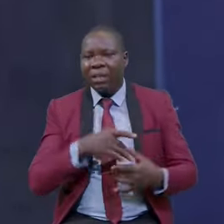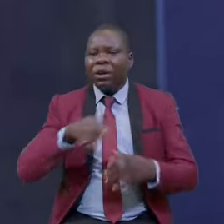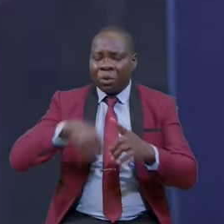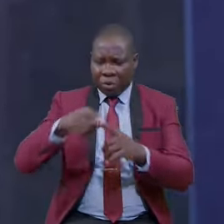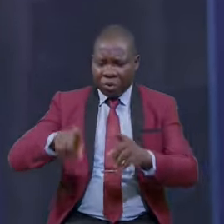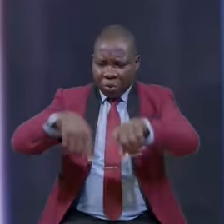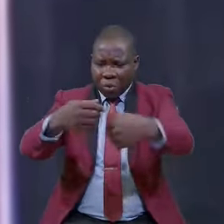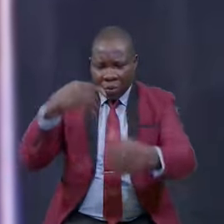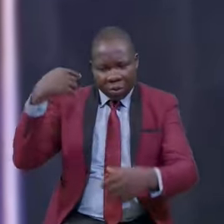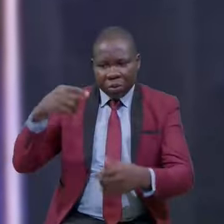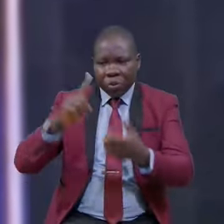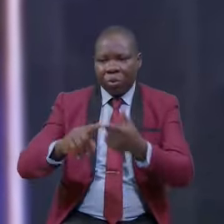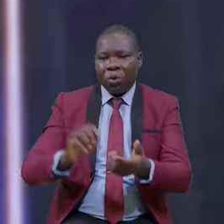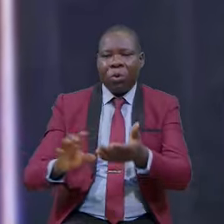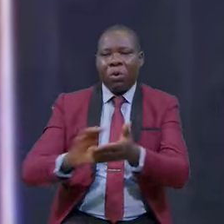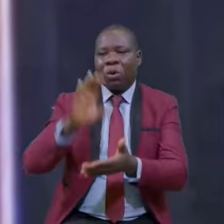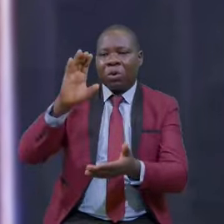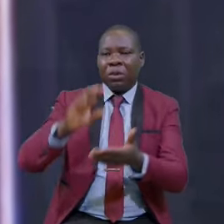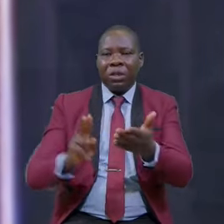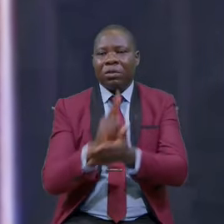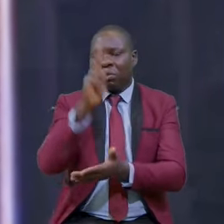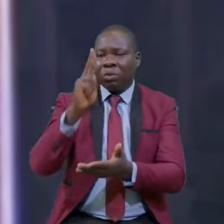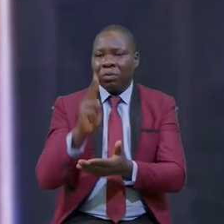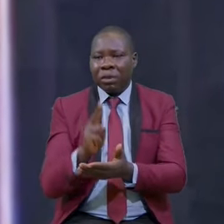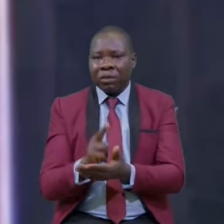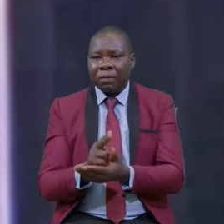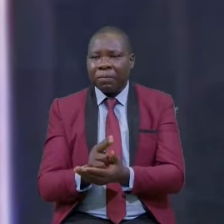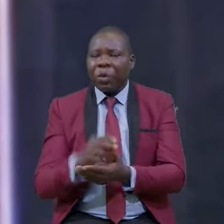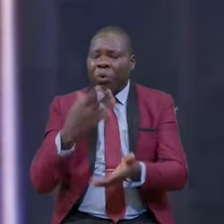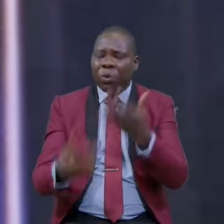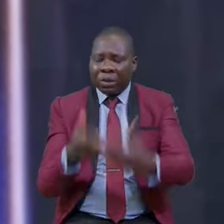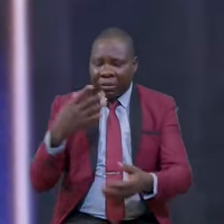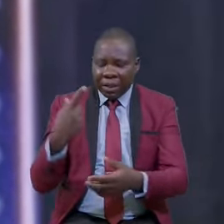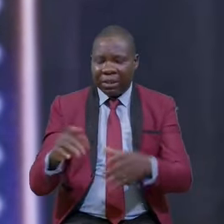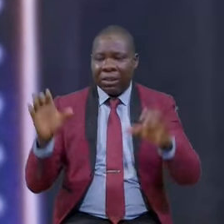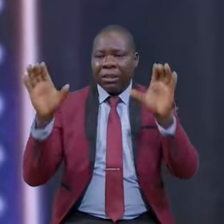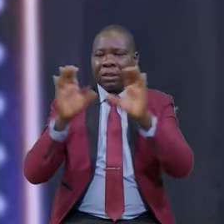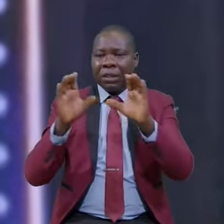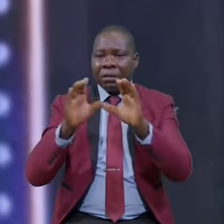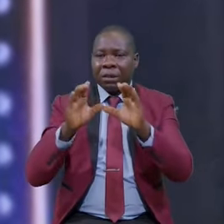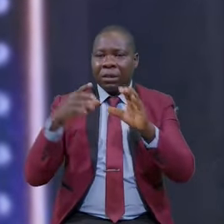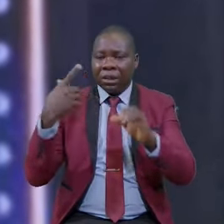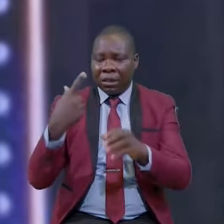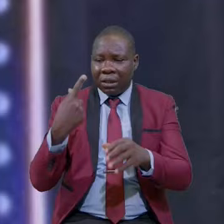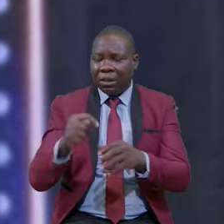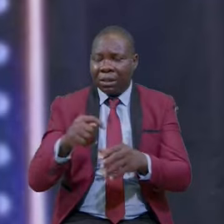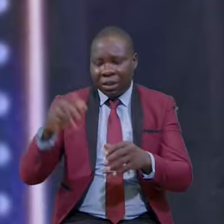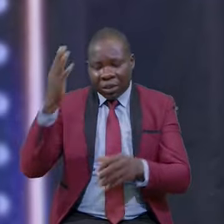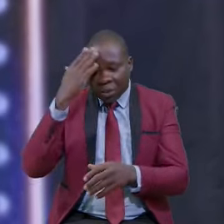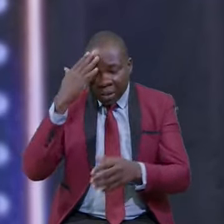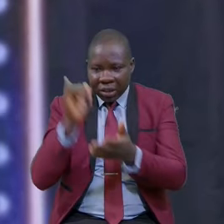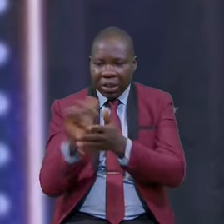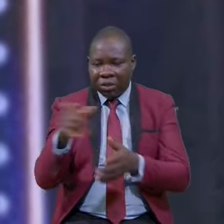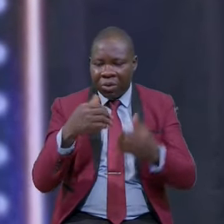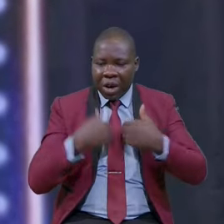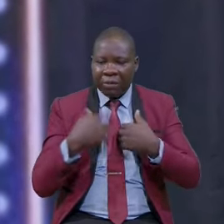le doctorat que tu as dans tes mains, quelles que soient les recherches que tu as pu faire en sciences ou en technologie, ce qu'on a mis en toi est toujours